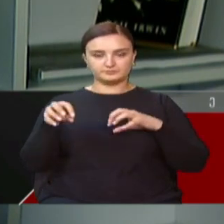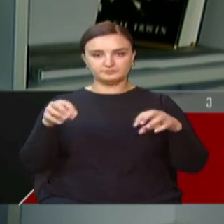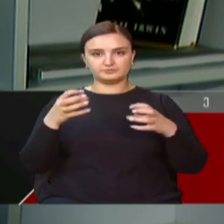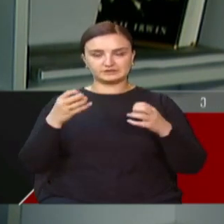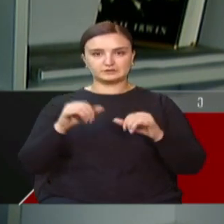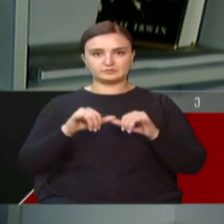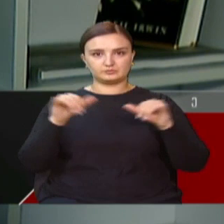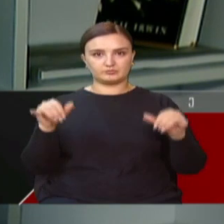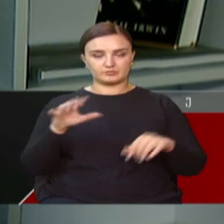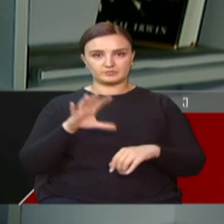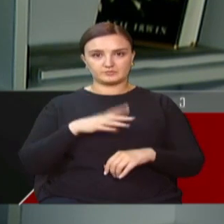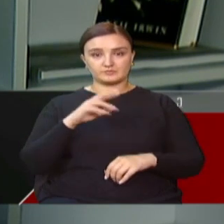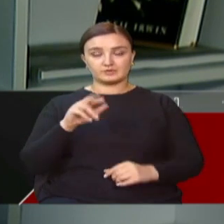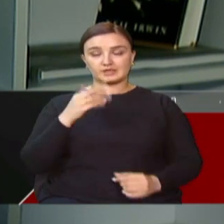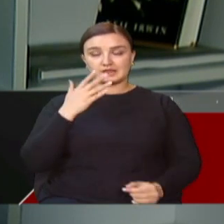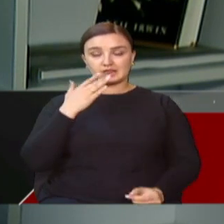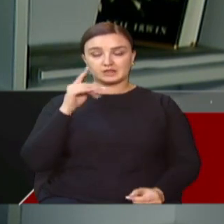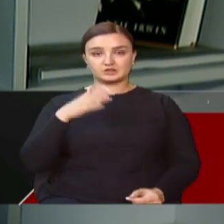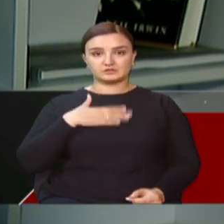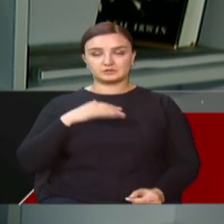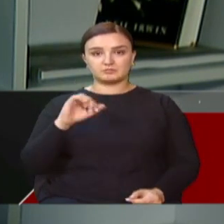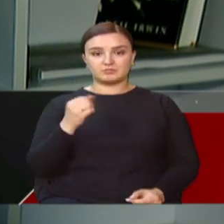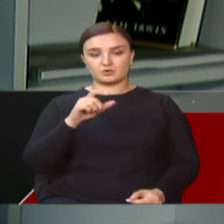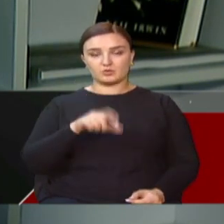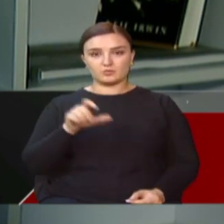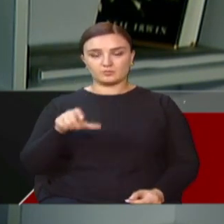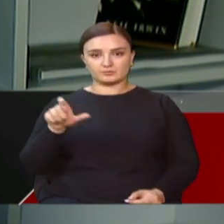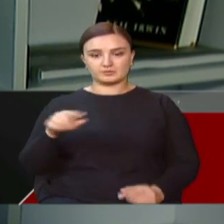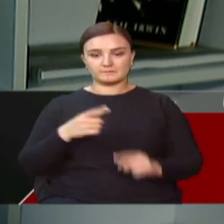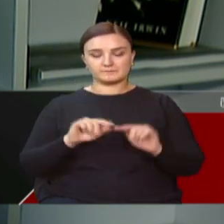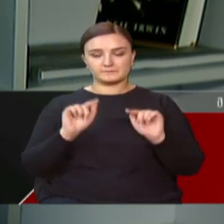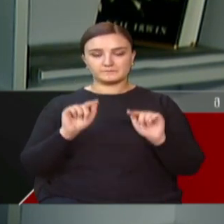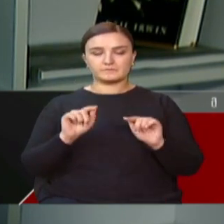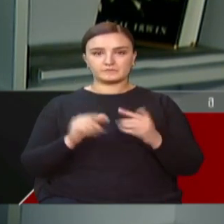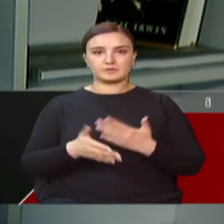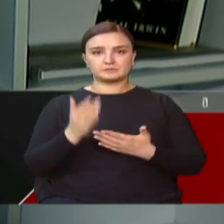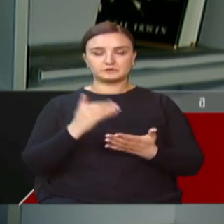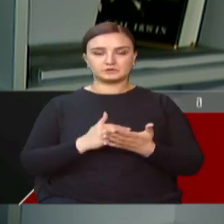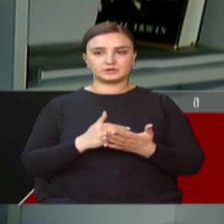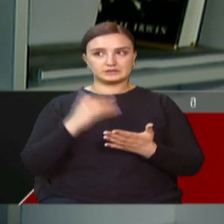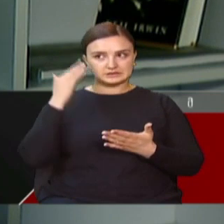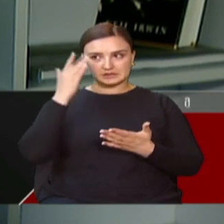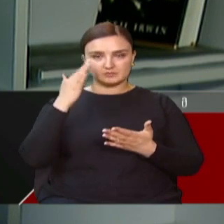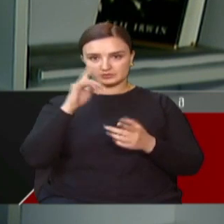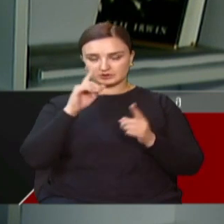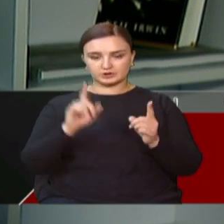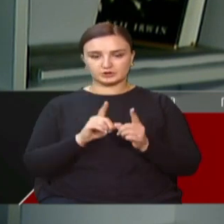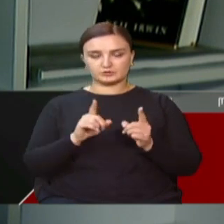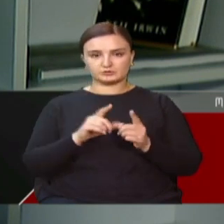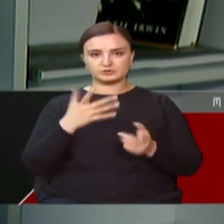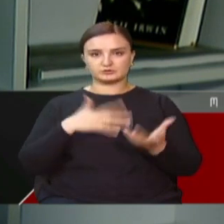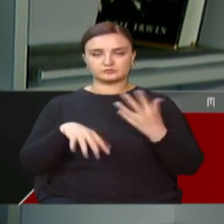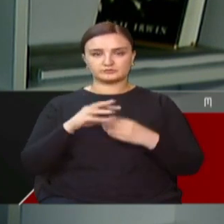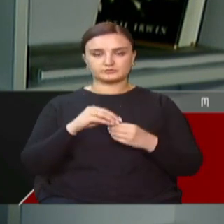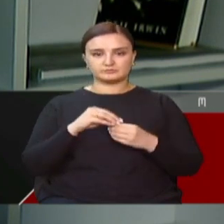უფრო გაზრდილიყო და დასავლეთში ჩვენ მეგობრებს ამის შედეგად შეექმნათ წარმოდგენა, რომ ჩვენ აი რაღაცა